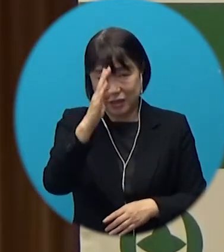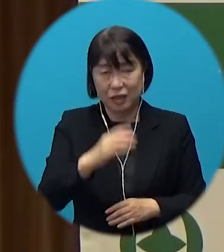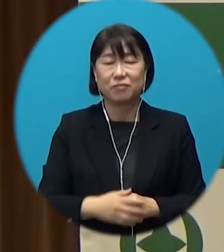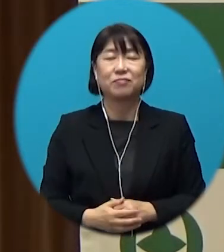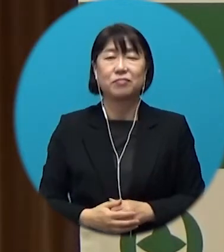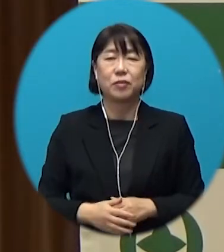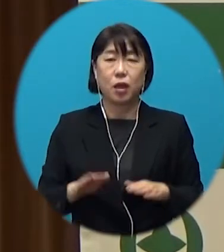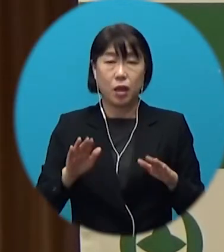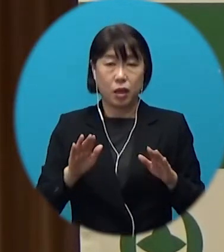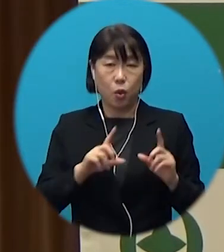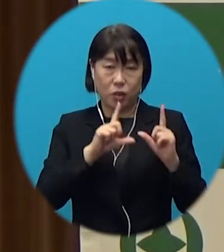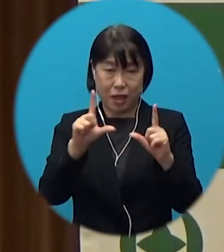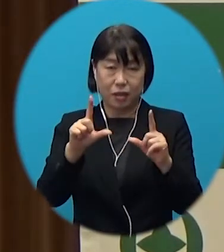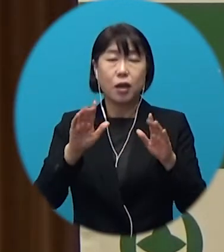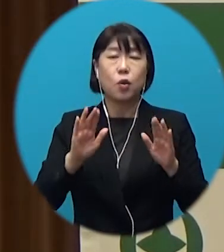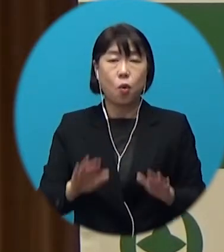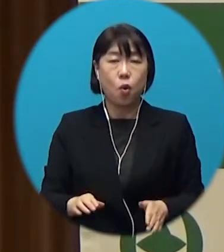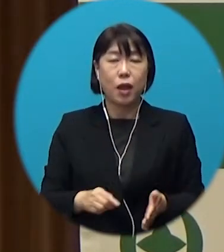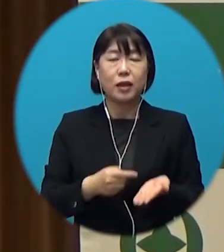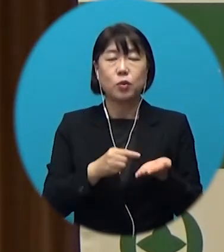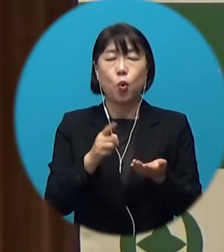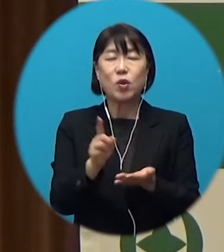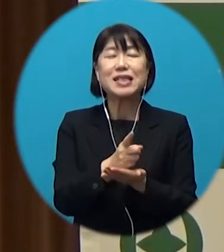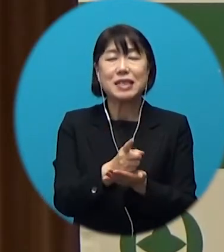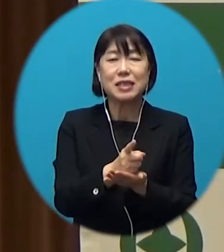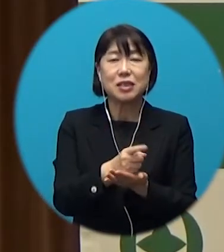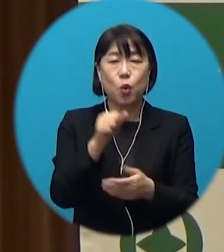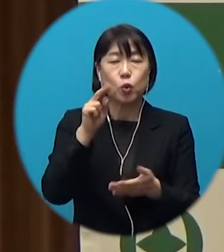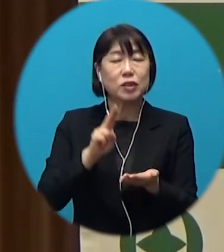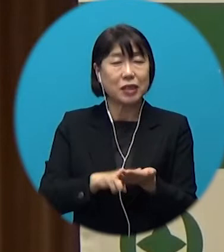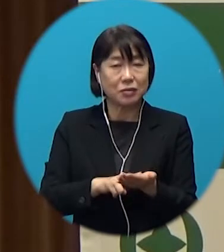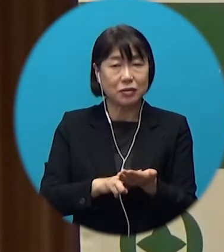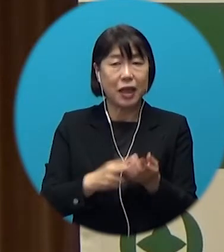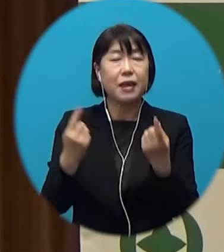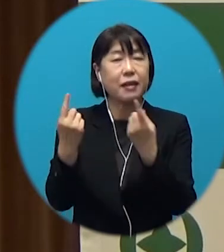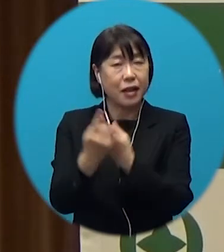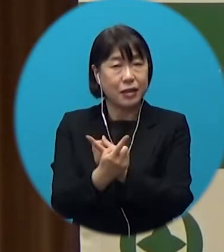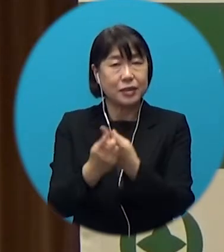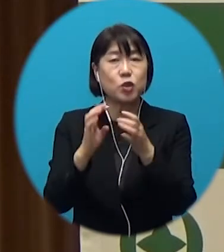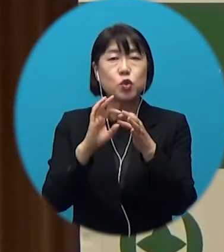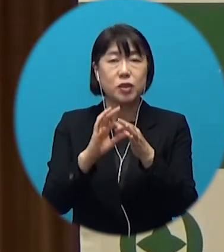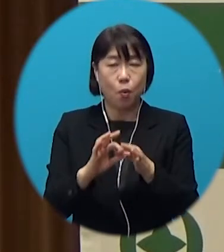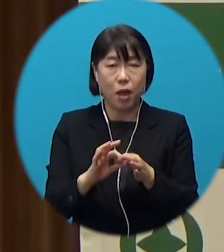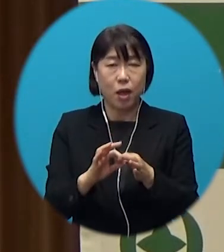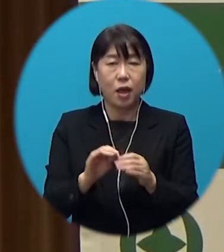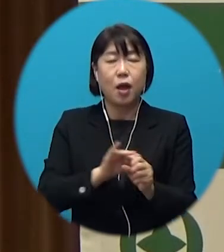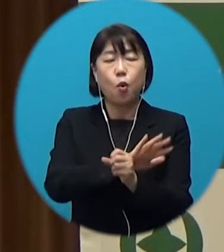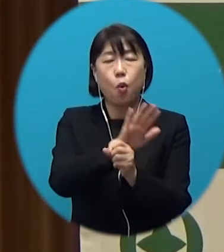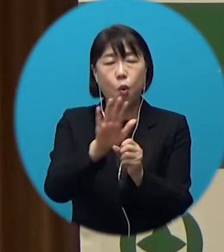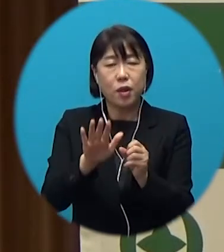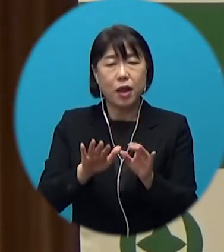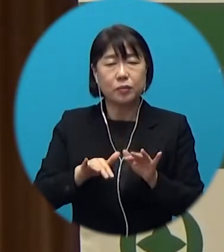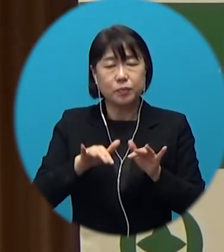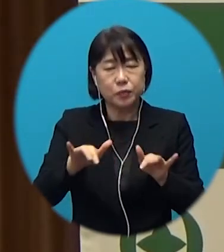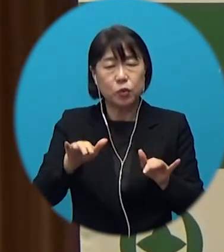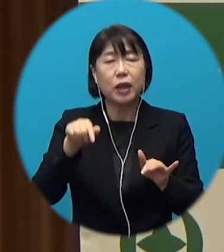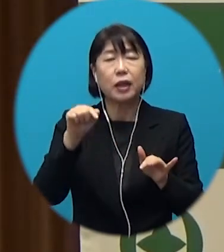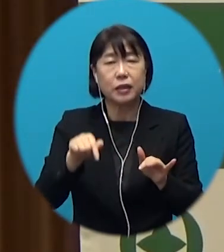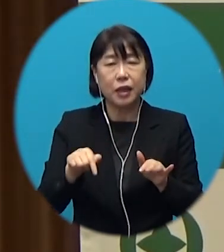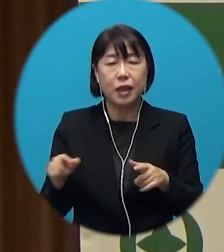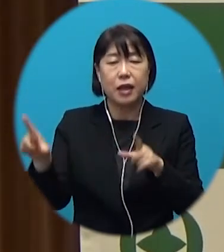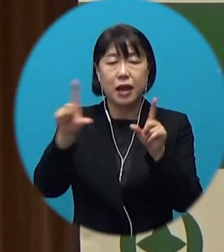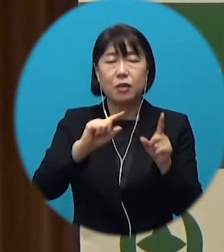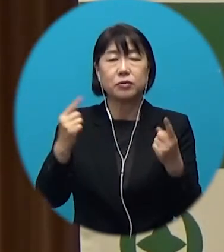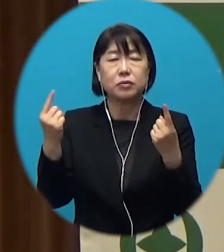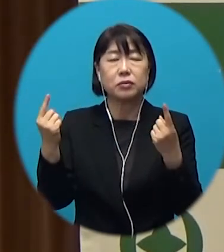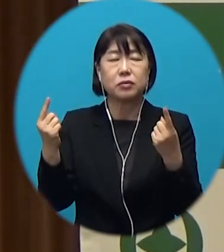回のビジョン、指針の策定、改定につきましては、コロナ禍でですね、ライフスタイル変化してお